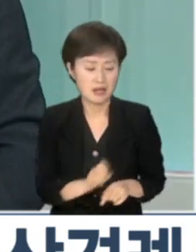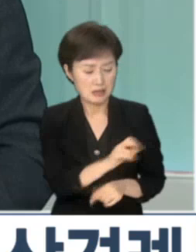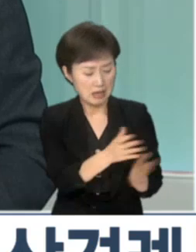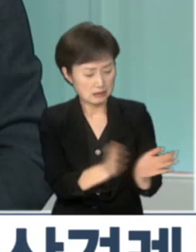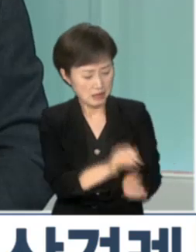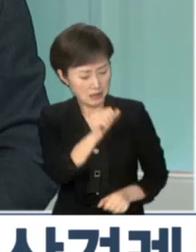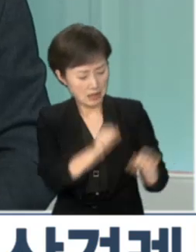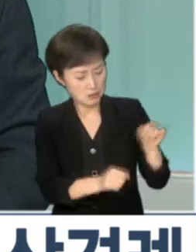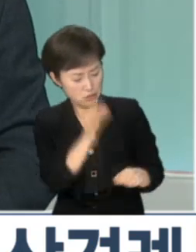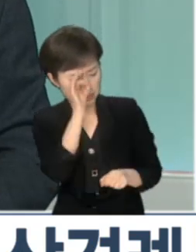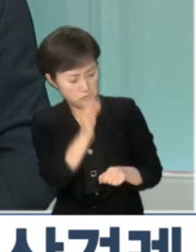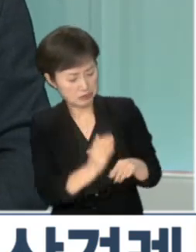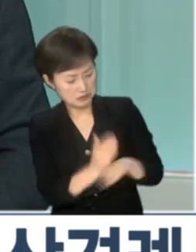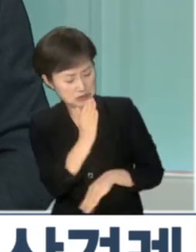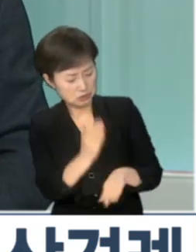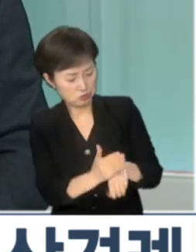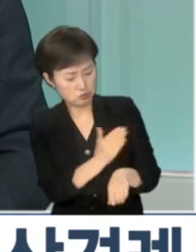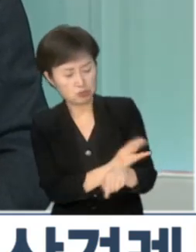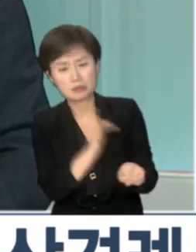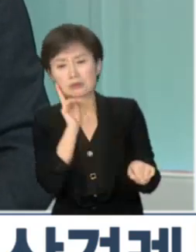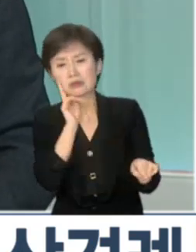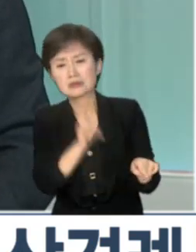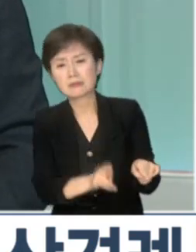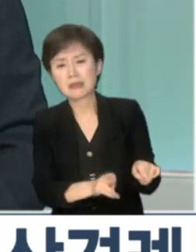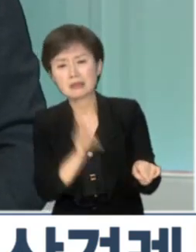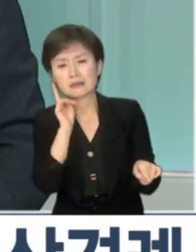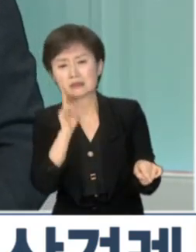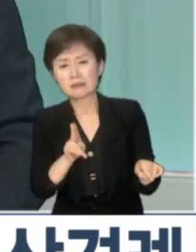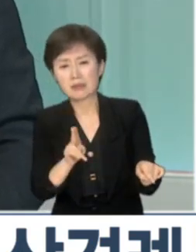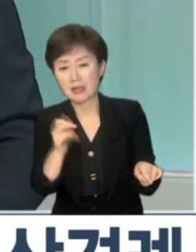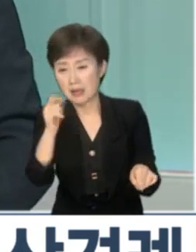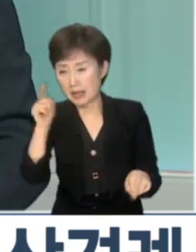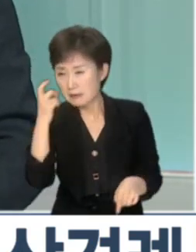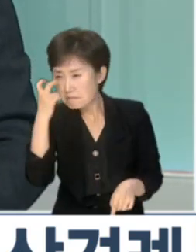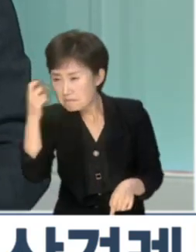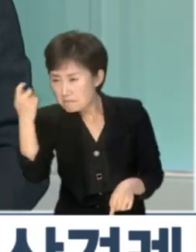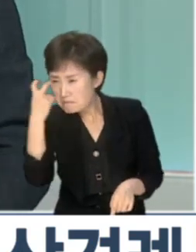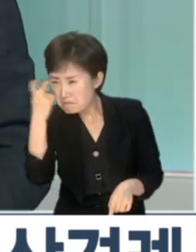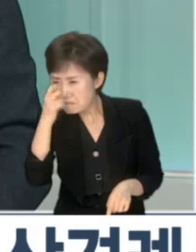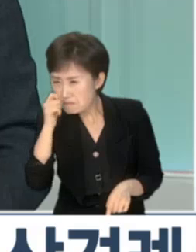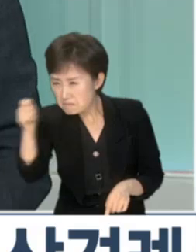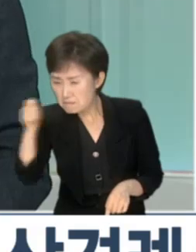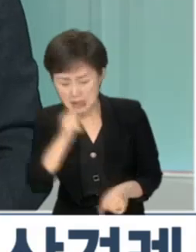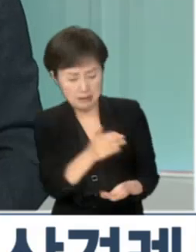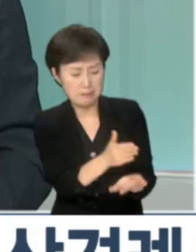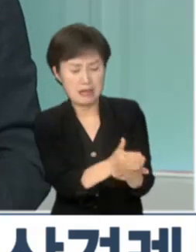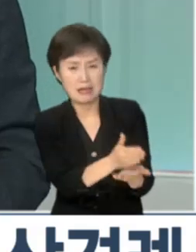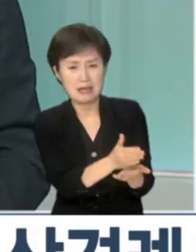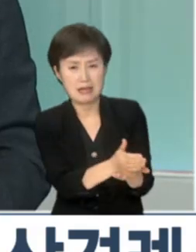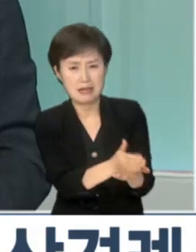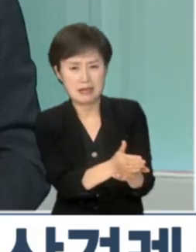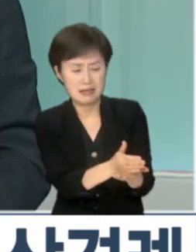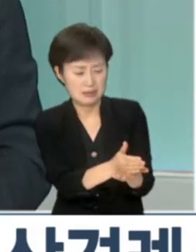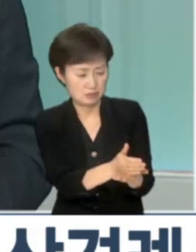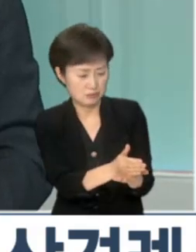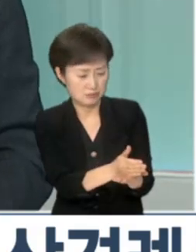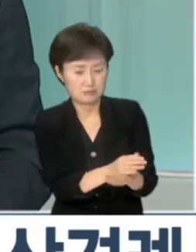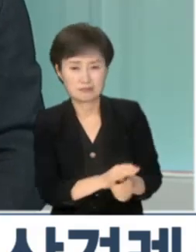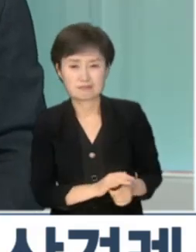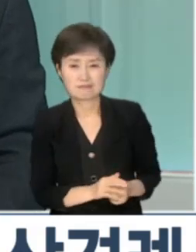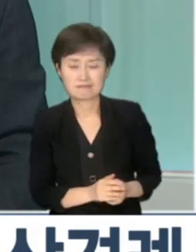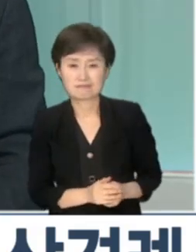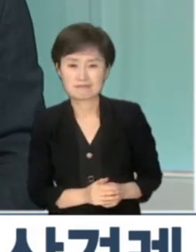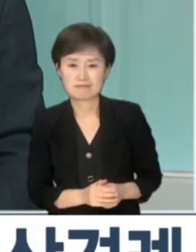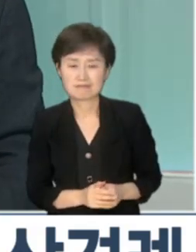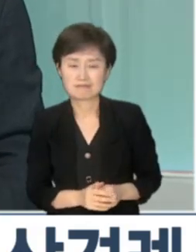너무 지나치게 한동훈 장관의 행보에 대해서 일희일비하는 것은 좀 거대 야당으로서도 자세는 아니다. 예,